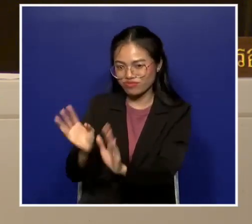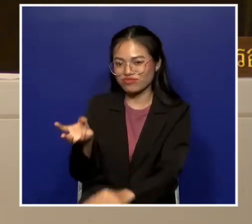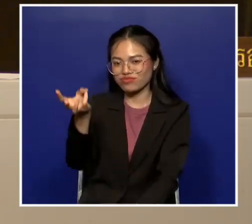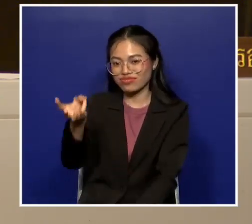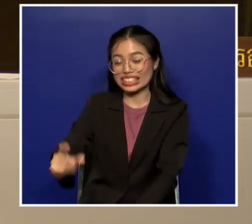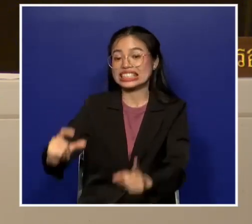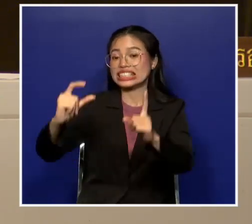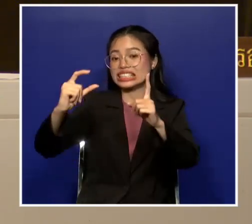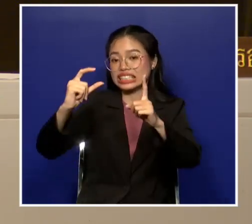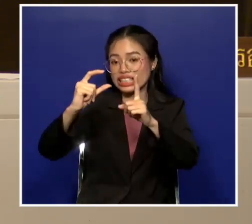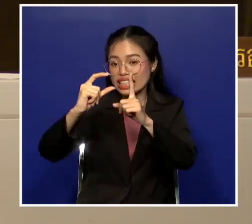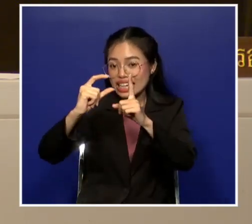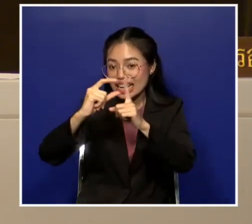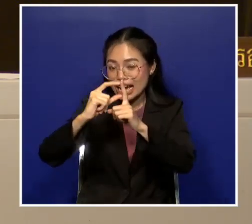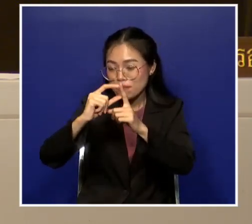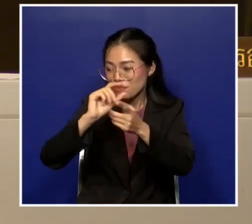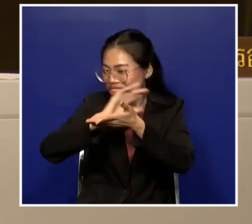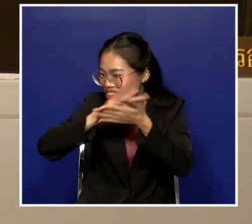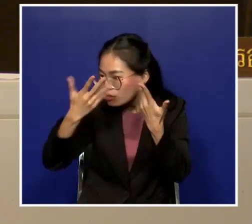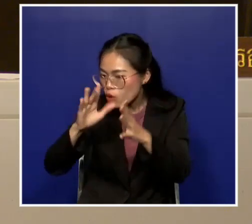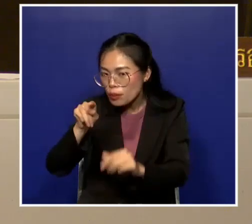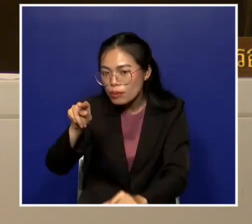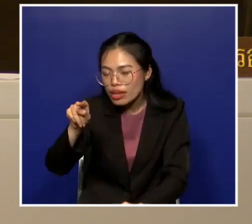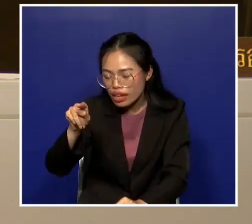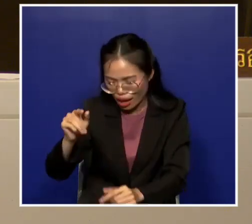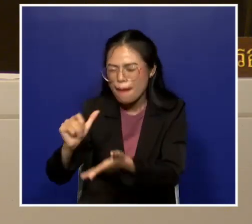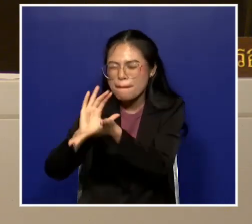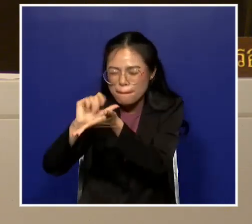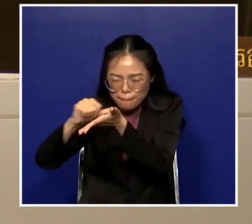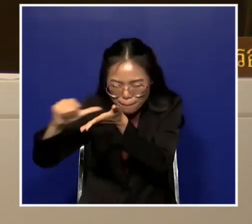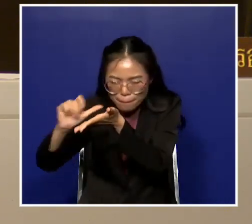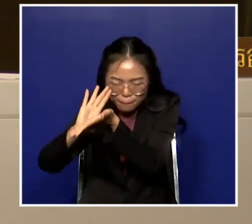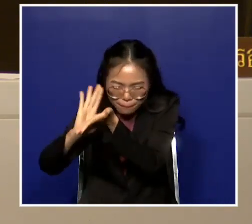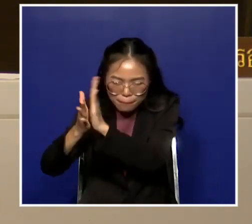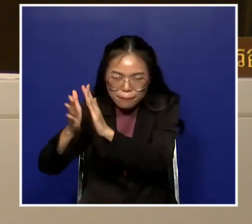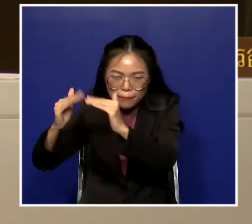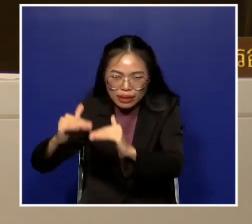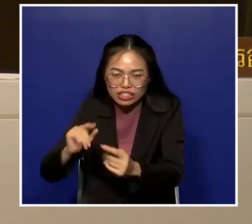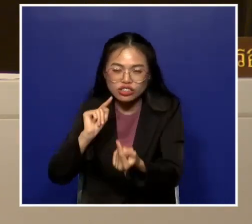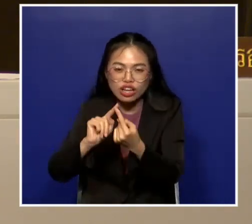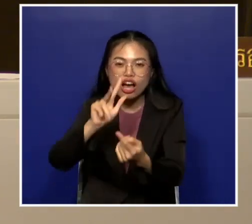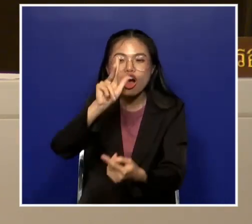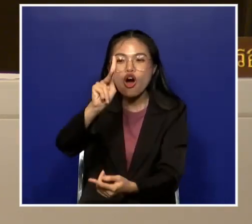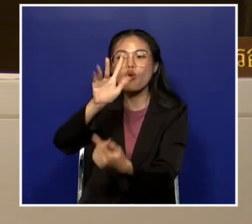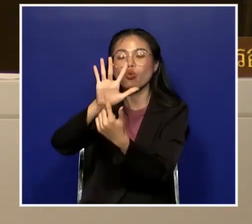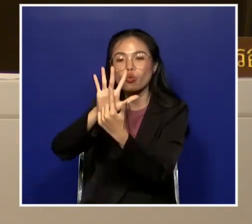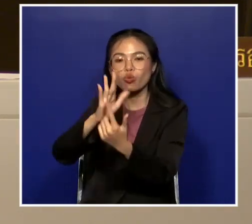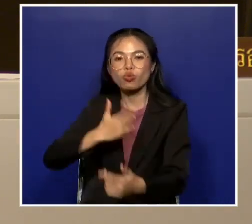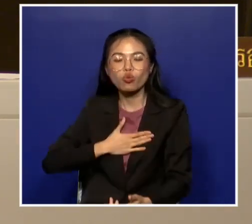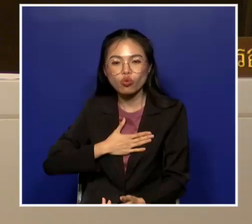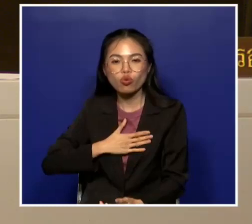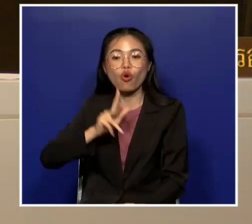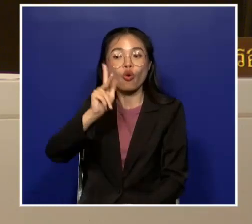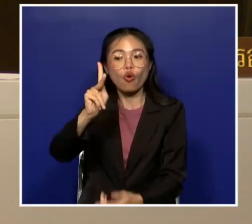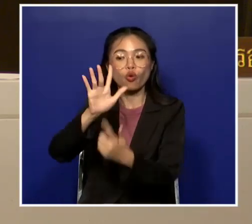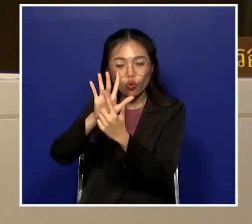ความใดหรือคำใดที่มันไม่ค่อยสุภาพก็ลดลงสักหน่อยนะครับเช่นคำว่ากูหรือเว้ยอะ